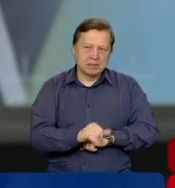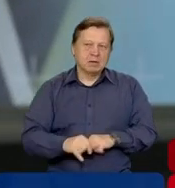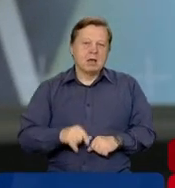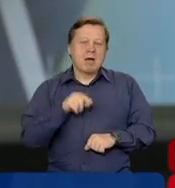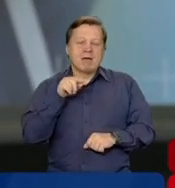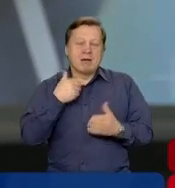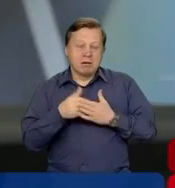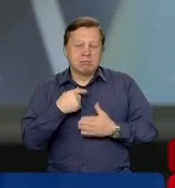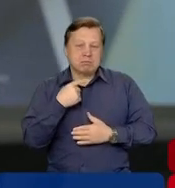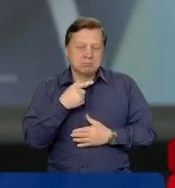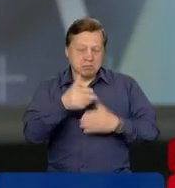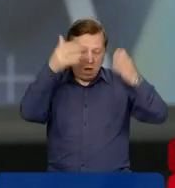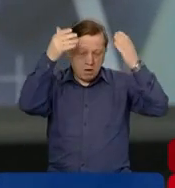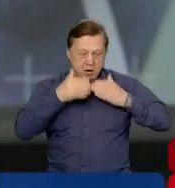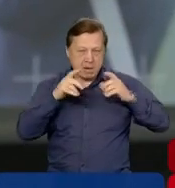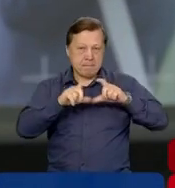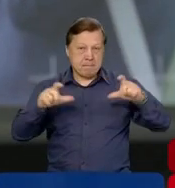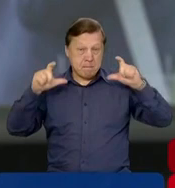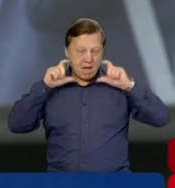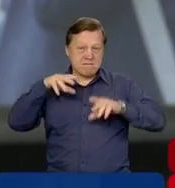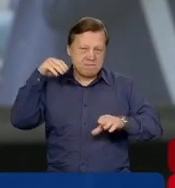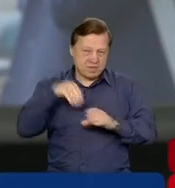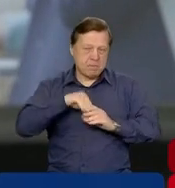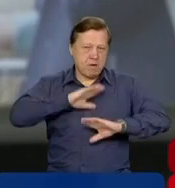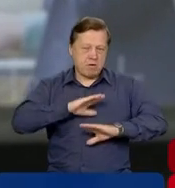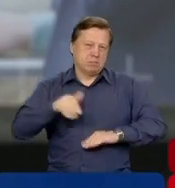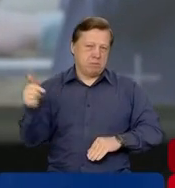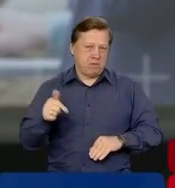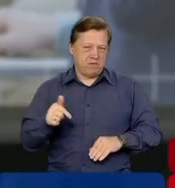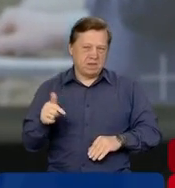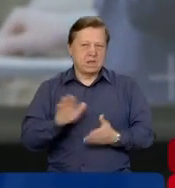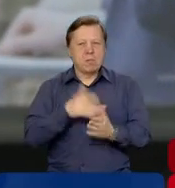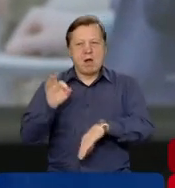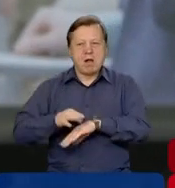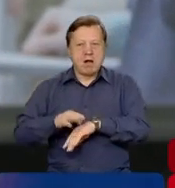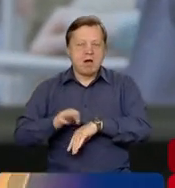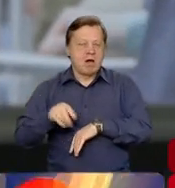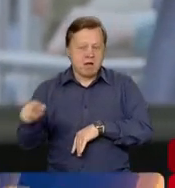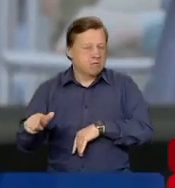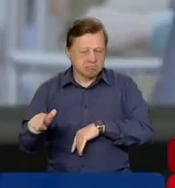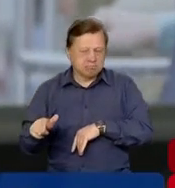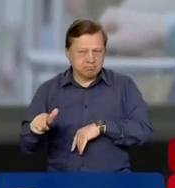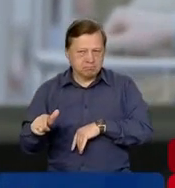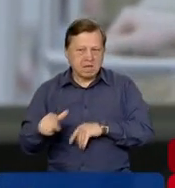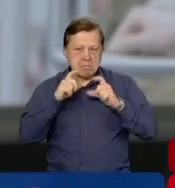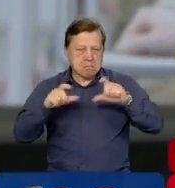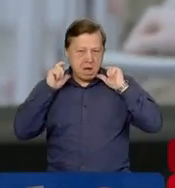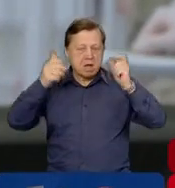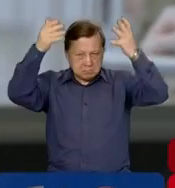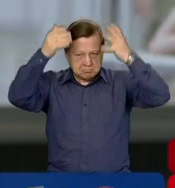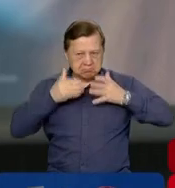z innymi środkami ochrony osobistej. No, personel medyczny używa przyłbicę wraz z maseczkami